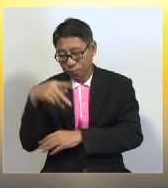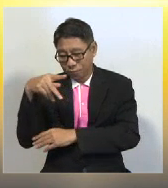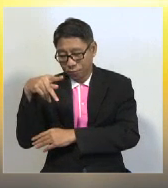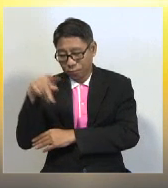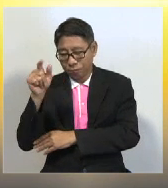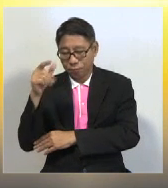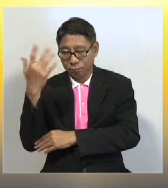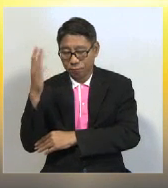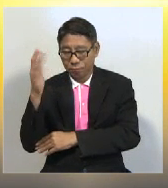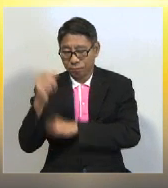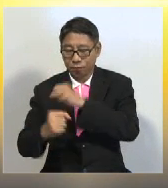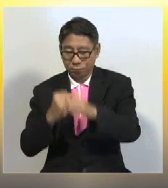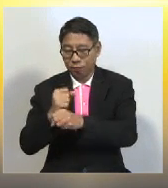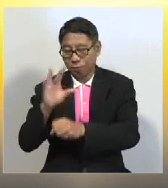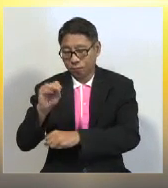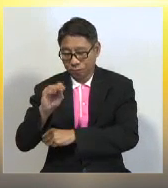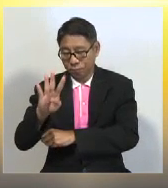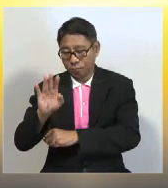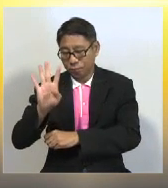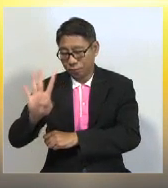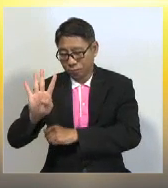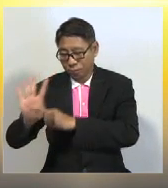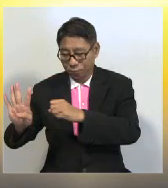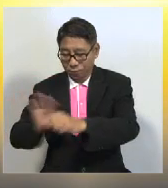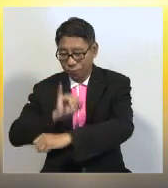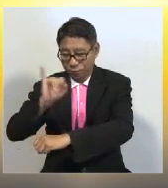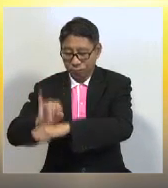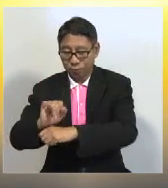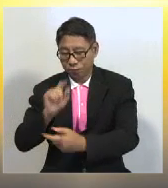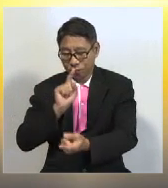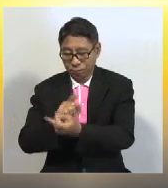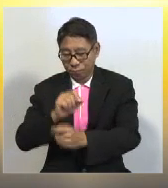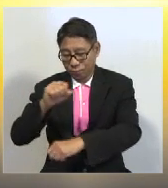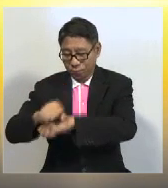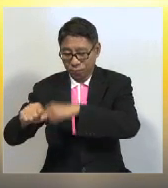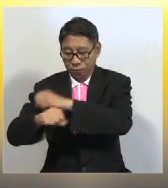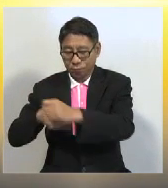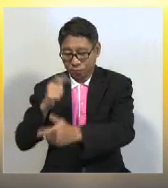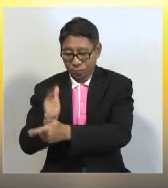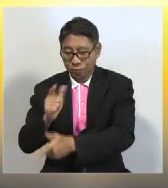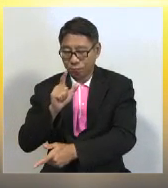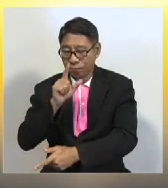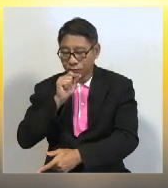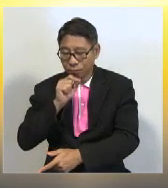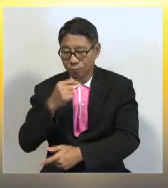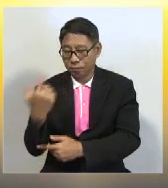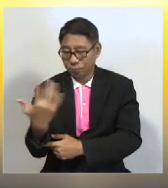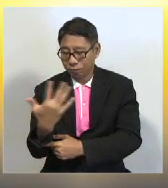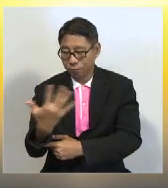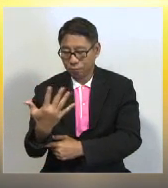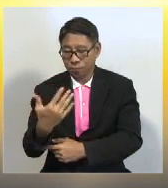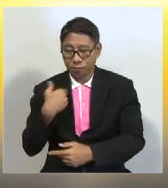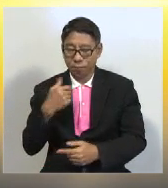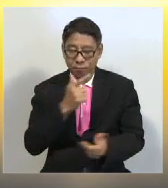ธศักราช2484จำนวน4ไร่ตรวจพบสิ่งปลูกสร้างที่เป็นโรงเลี้ยงไก่อยู่5โรงเรือนเล้า